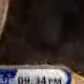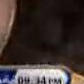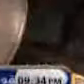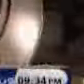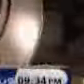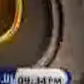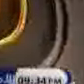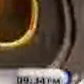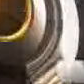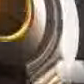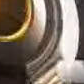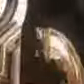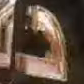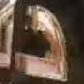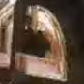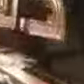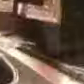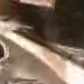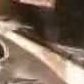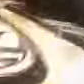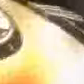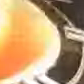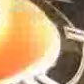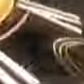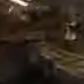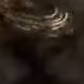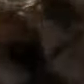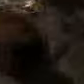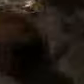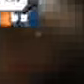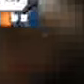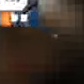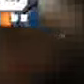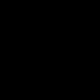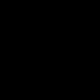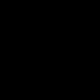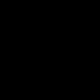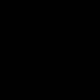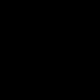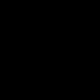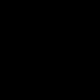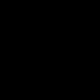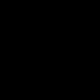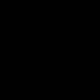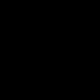هذا البرنامج